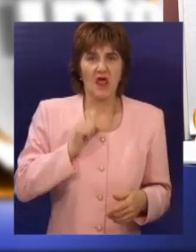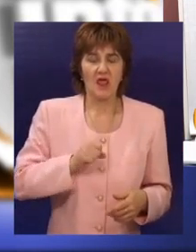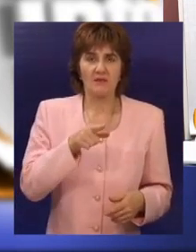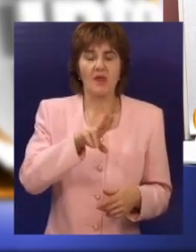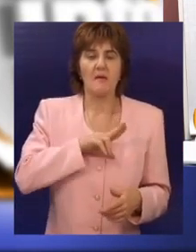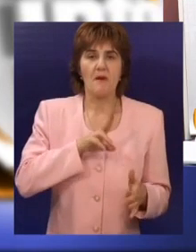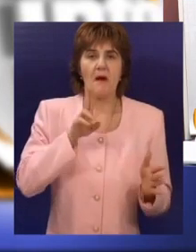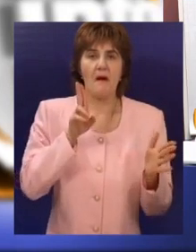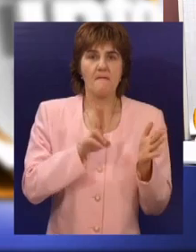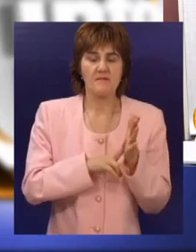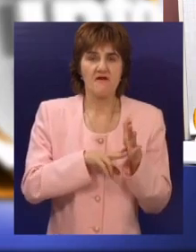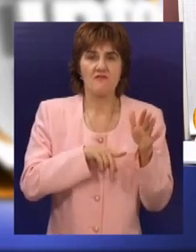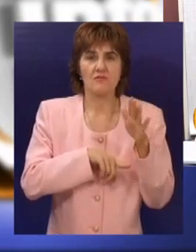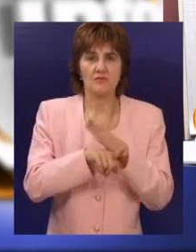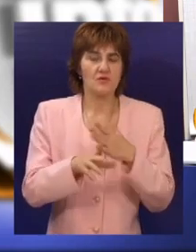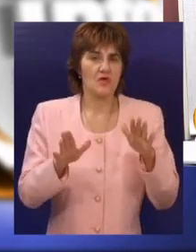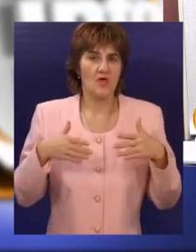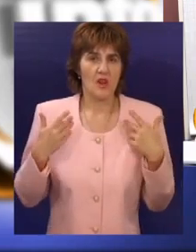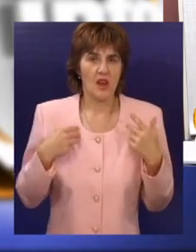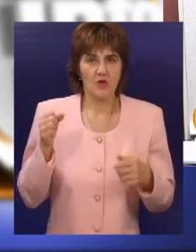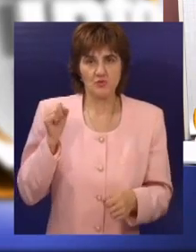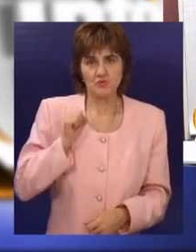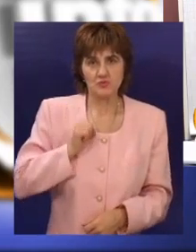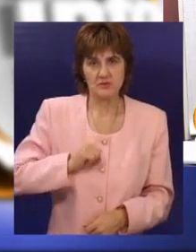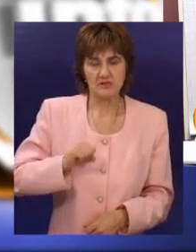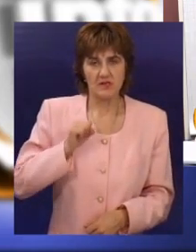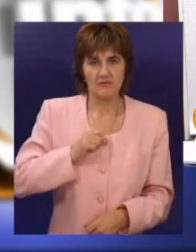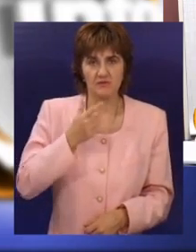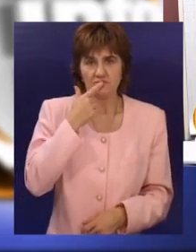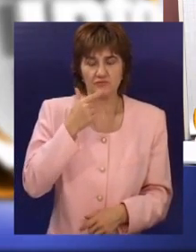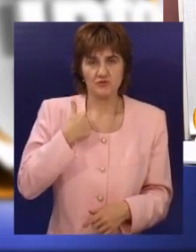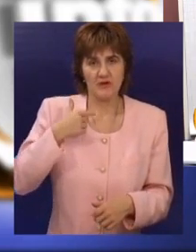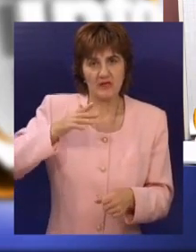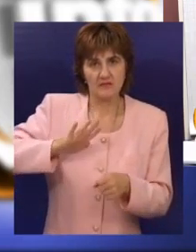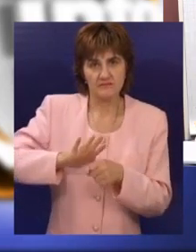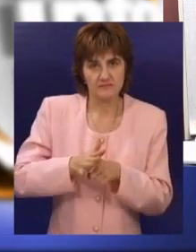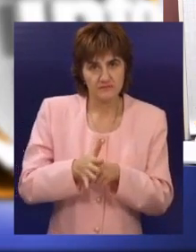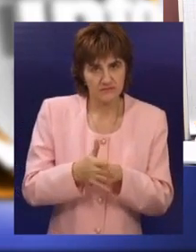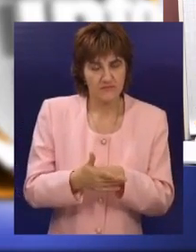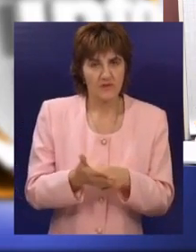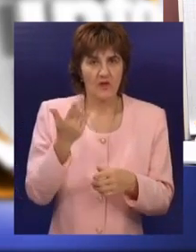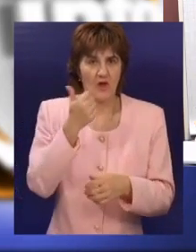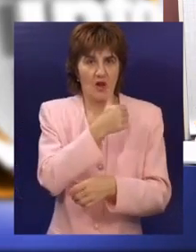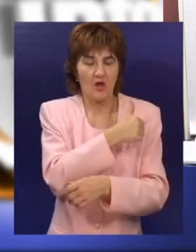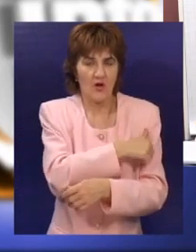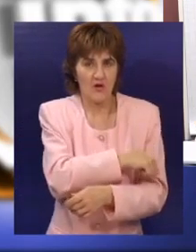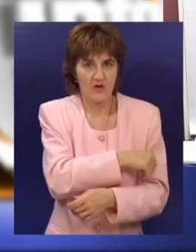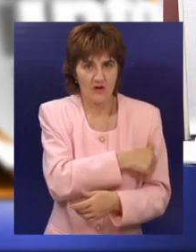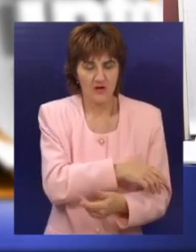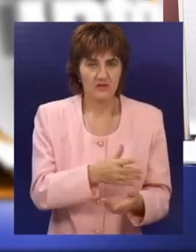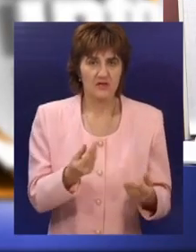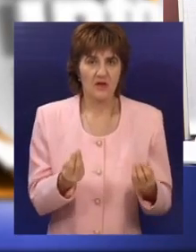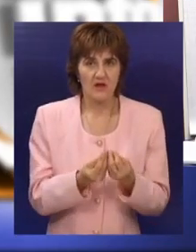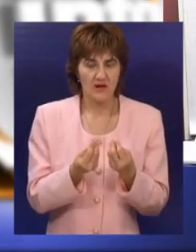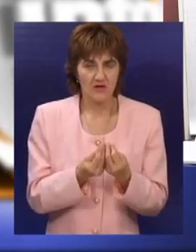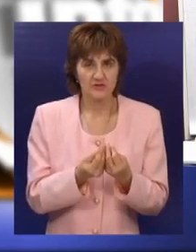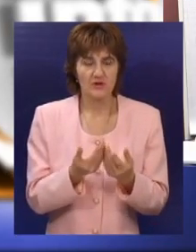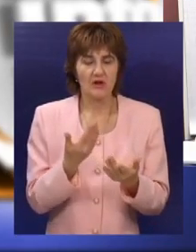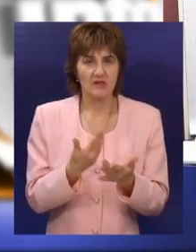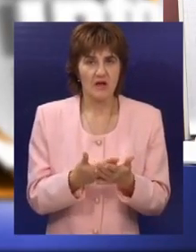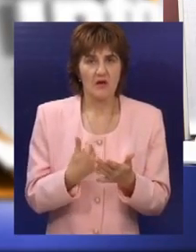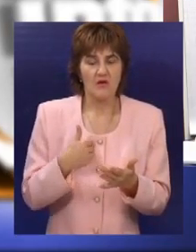da imaju pravo da kažu ne, da imaju pravo da prestanu da trpe sve ono što su godinama trpele i